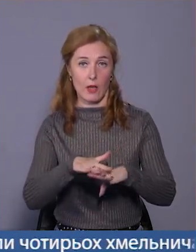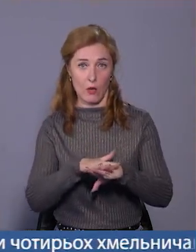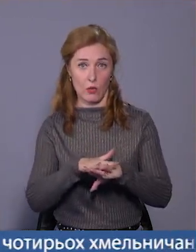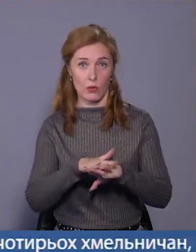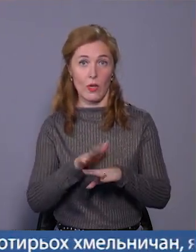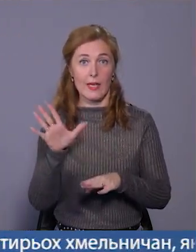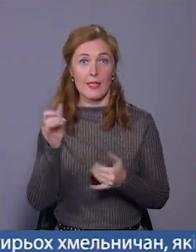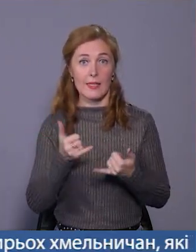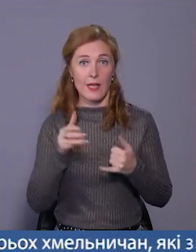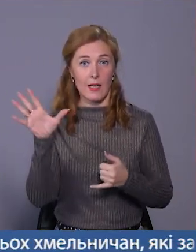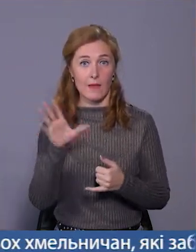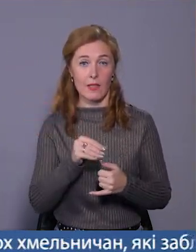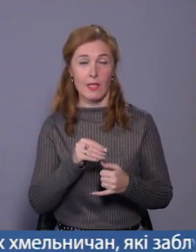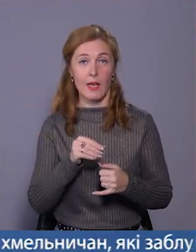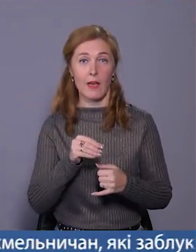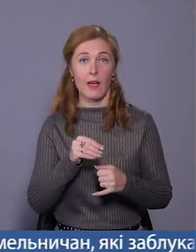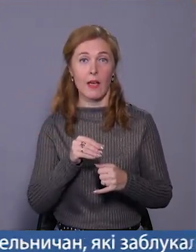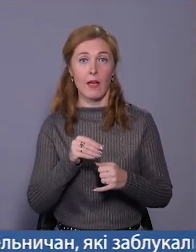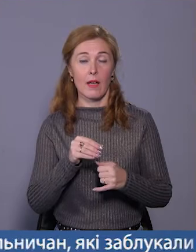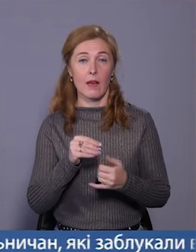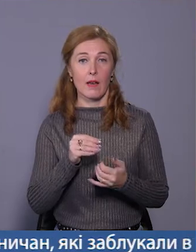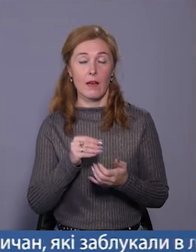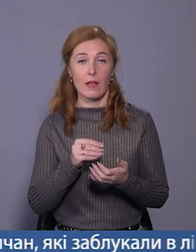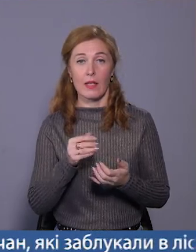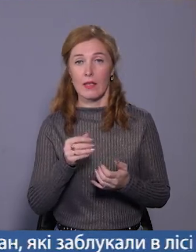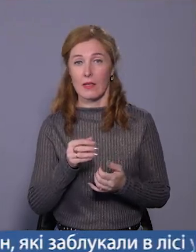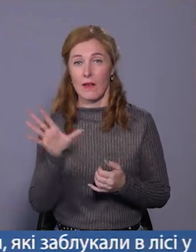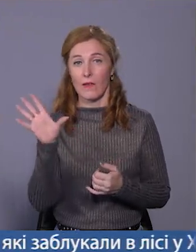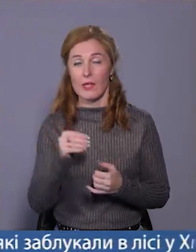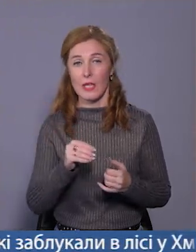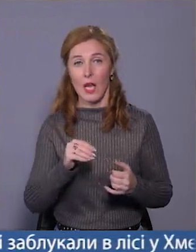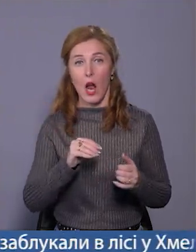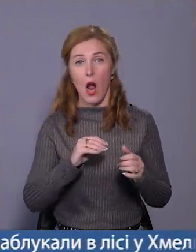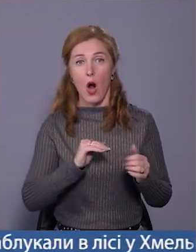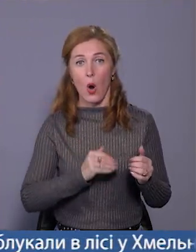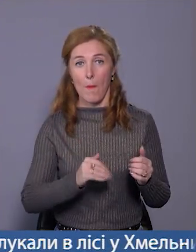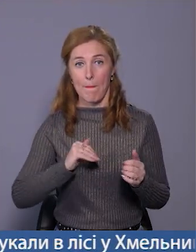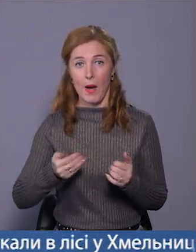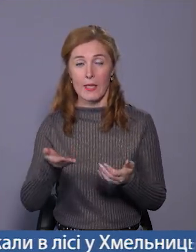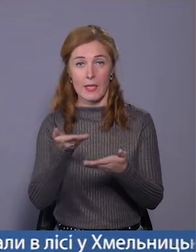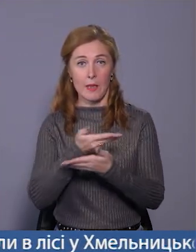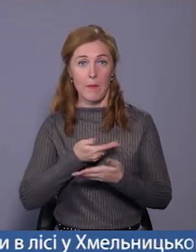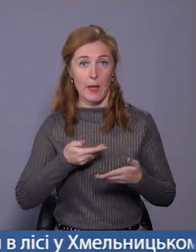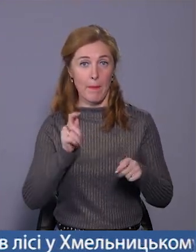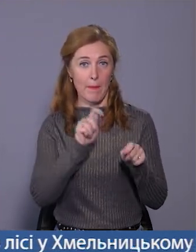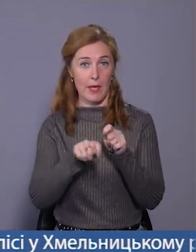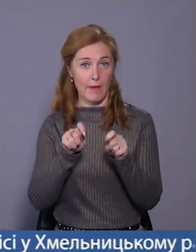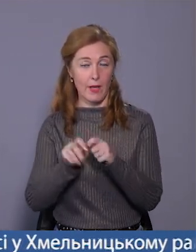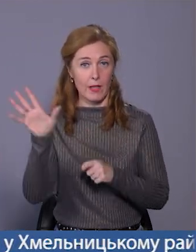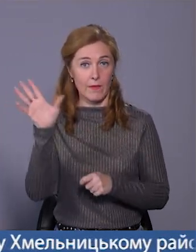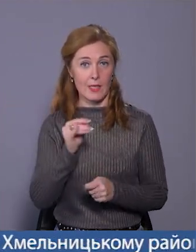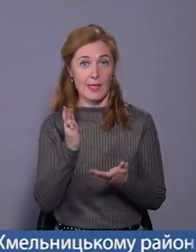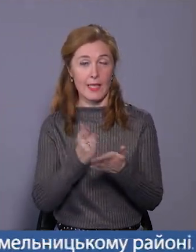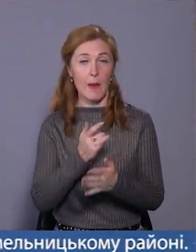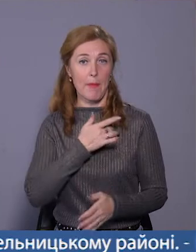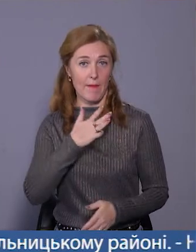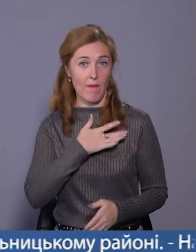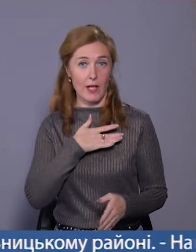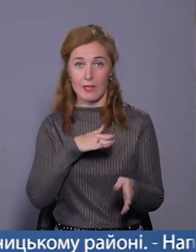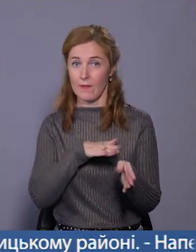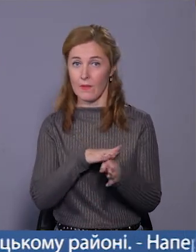момент. Тому в нас великі тарифи. Всі компанії ми перевірили, вони всі є приватні. Абсолютно всі. Ми хочемо